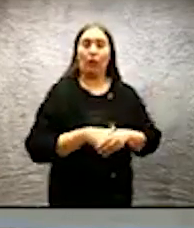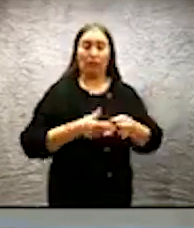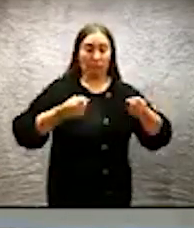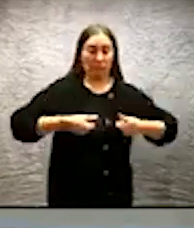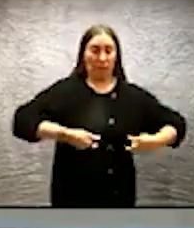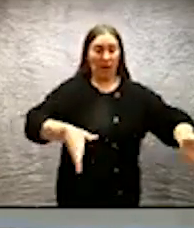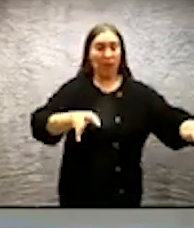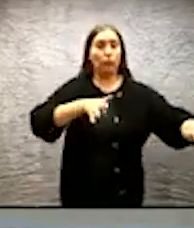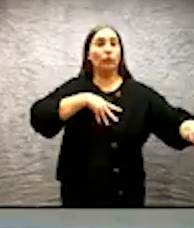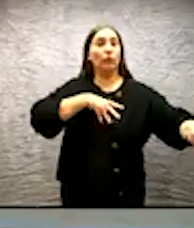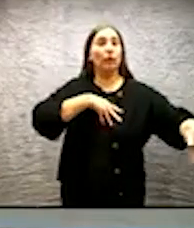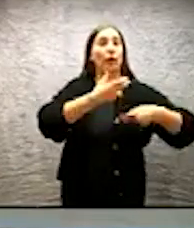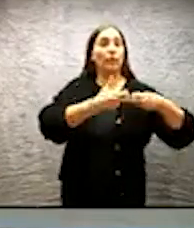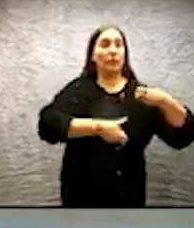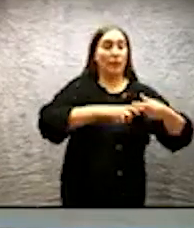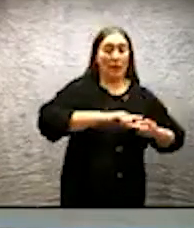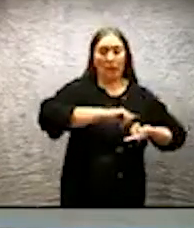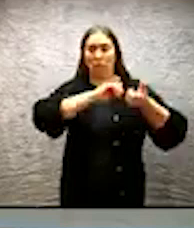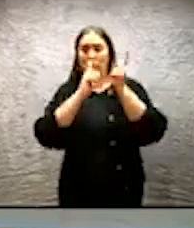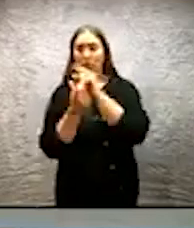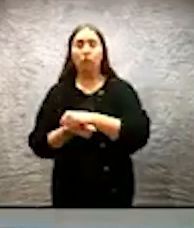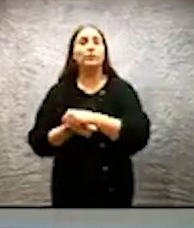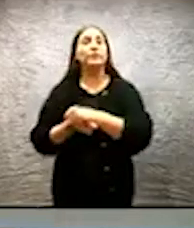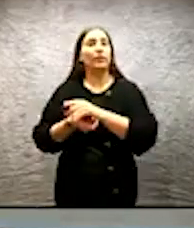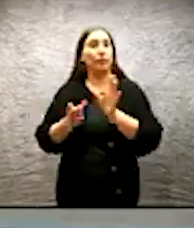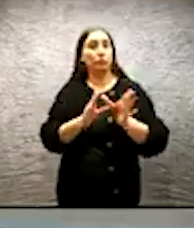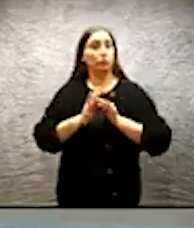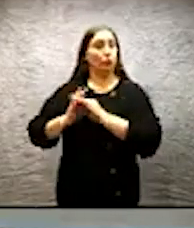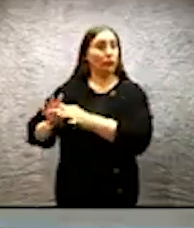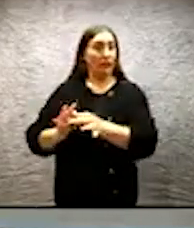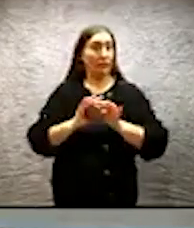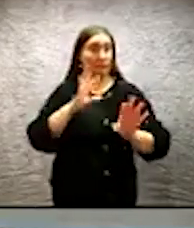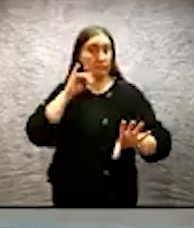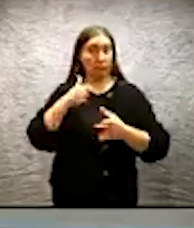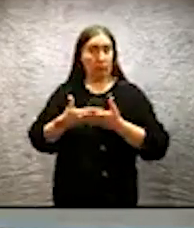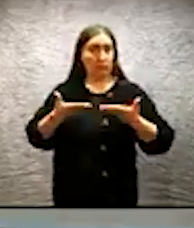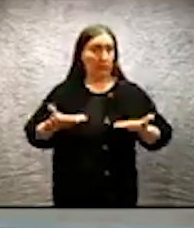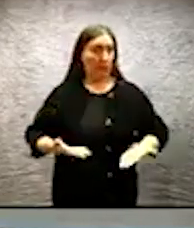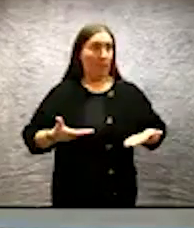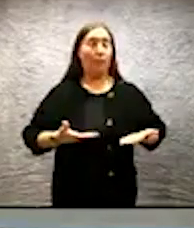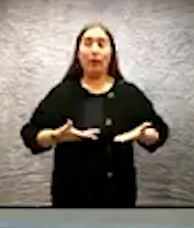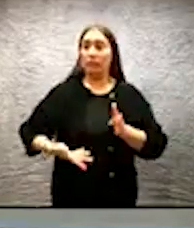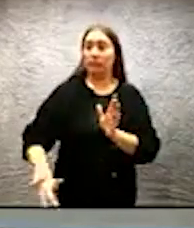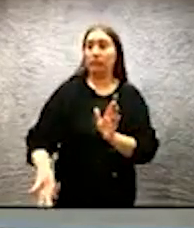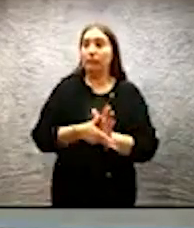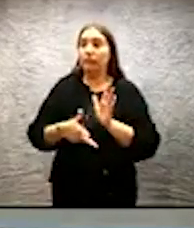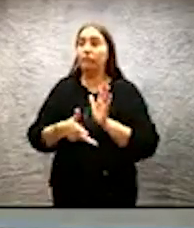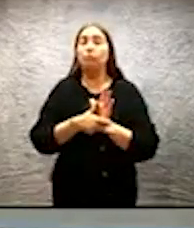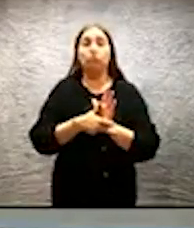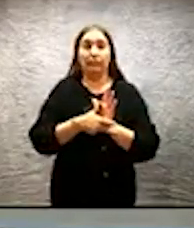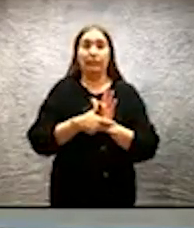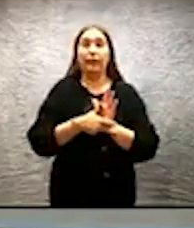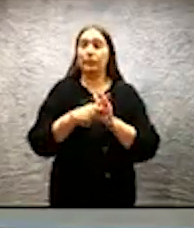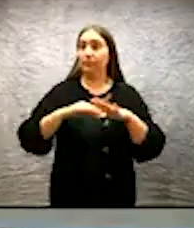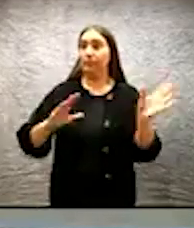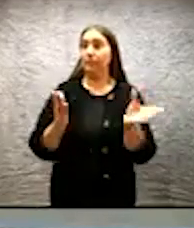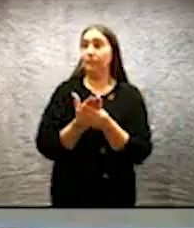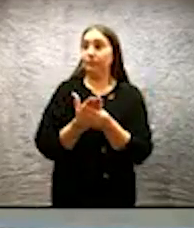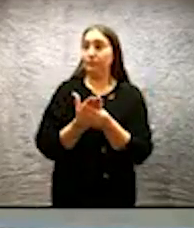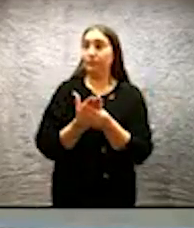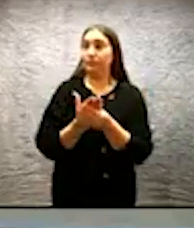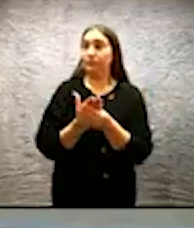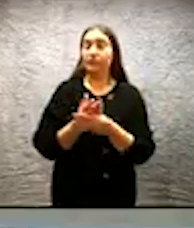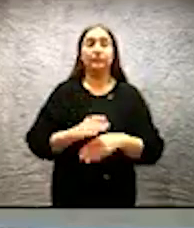pour l'avenue des Solidarités. Alors, je vous propose d'acter ce changement de nom au travers de la validation de cette